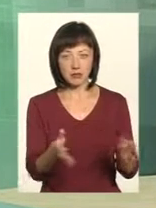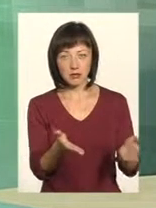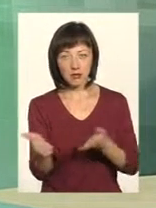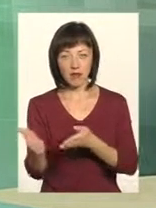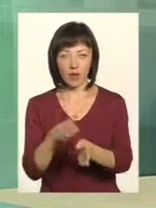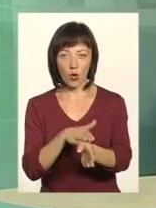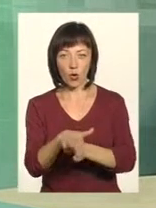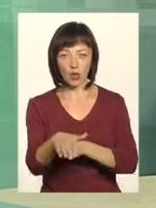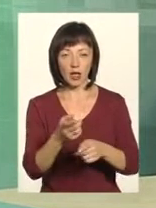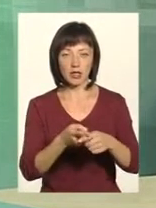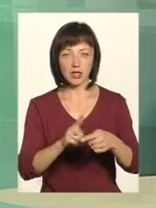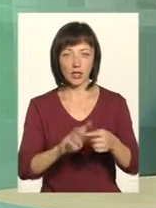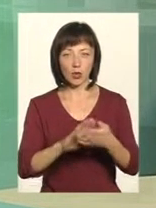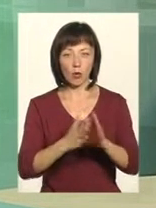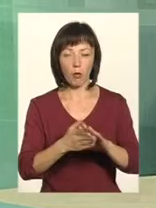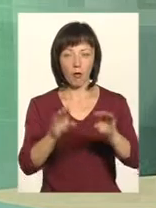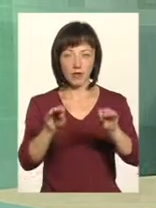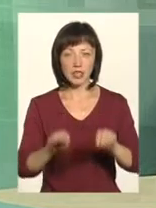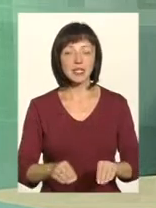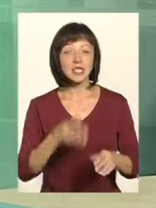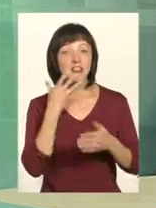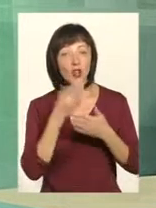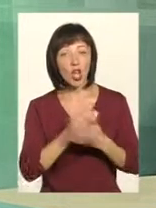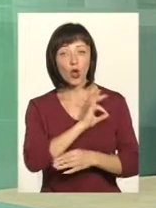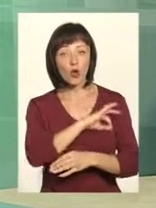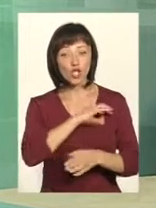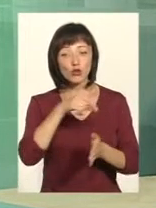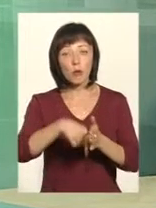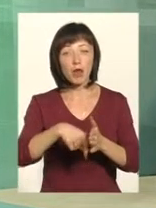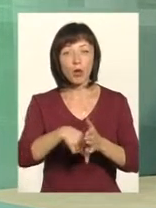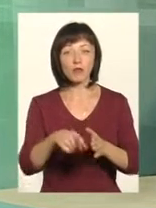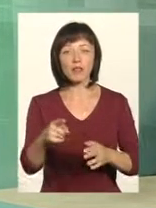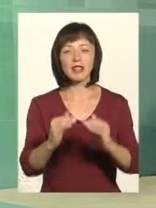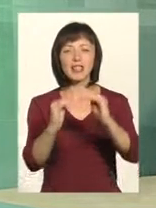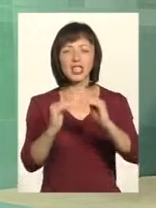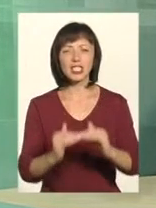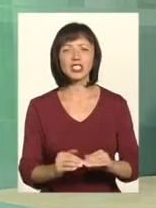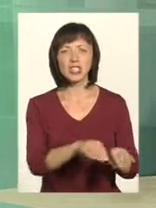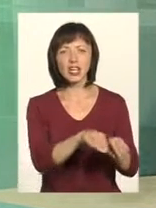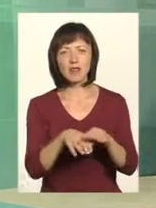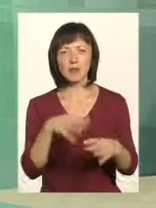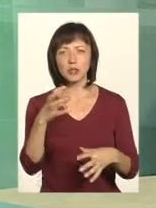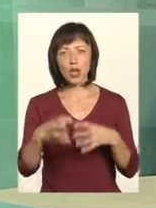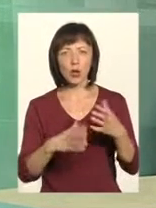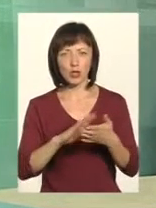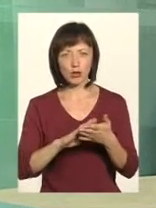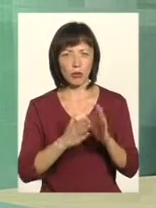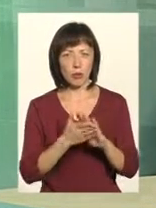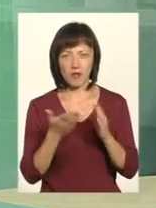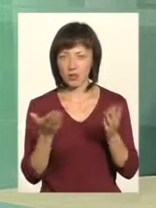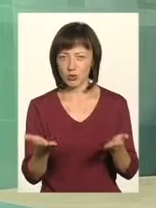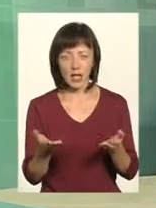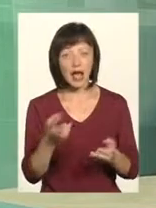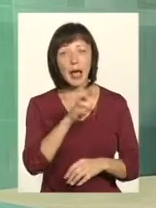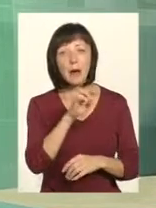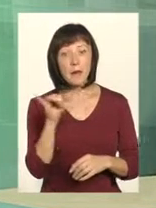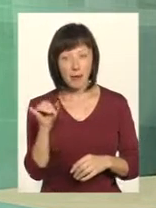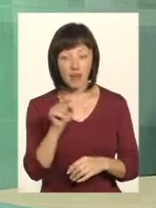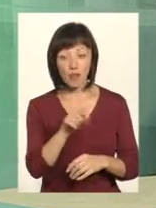цих домовленостей. Тобто, за своєю юридичною природою, вони є найнижчим рівнем міжнародних домовленостей. Якби